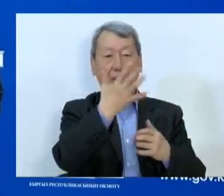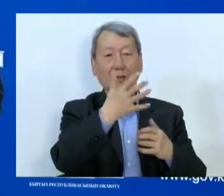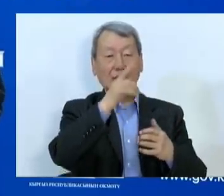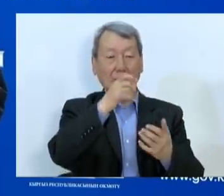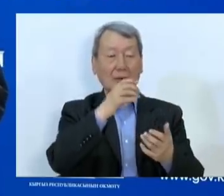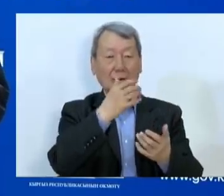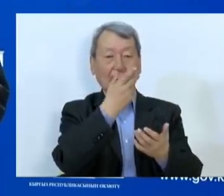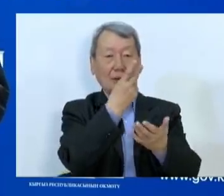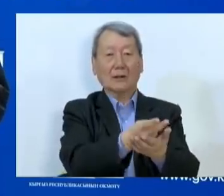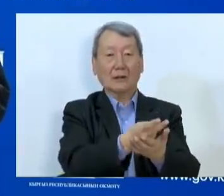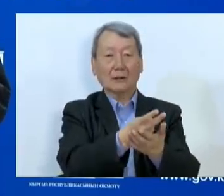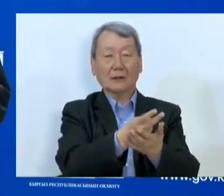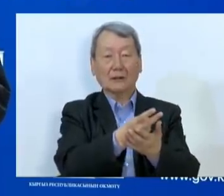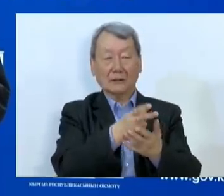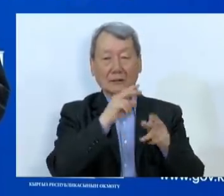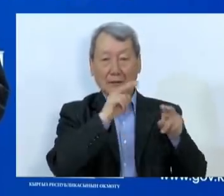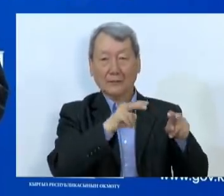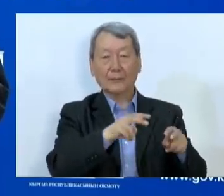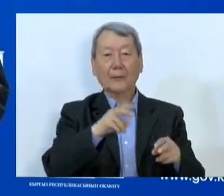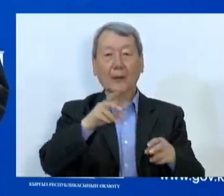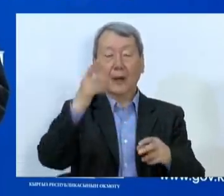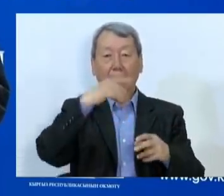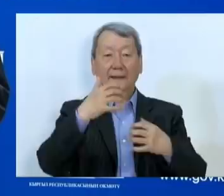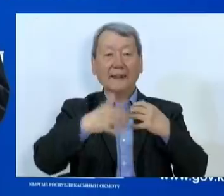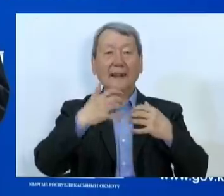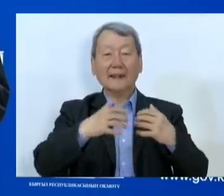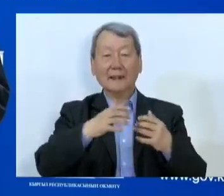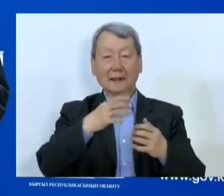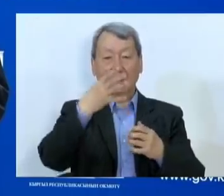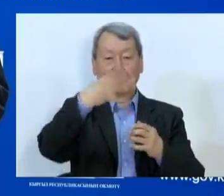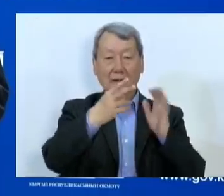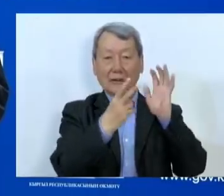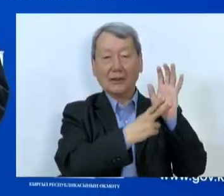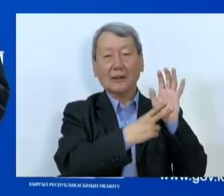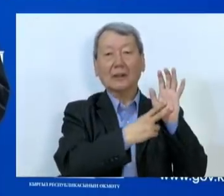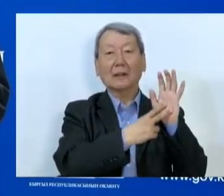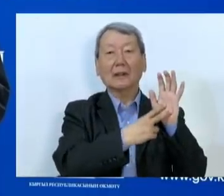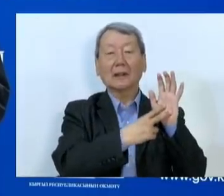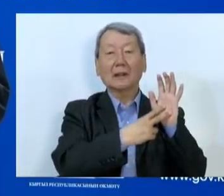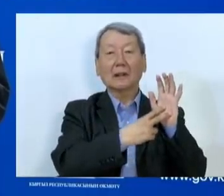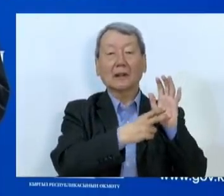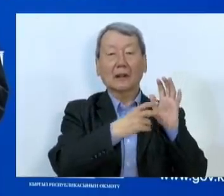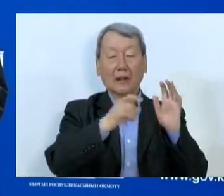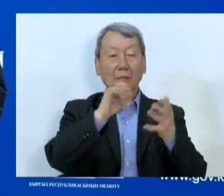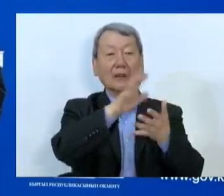Жандандыруу бөлүмүндө 5 бейтап кармалып турат. Орточо абалда тургандары 47,